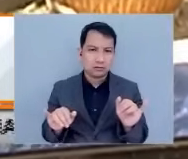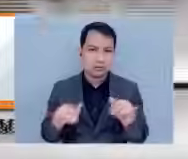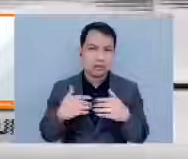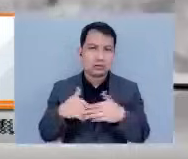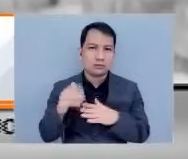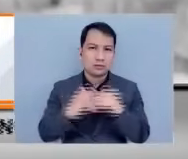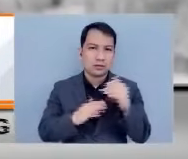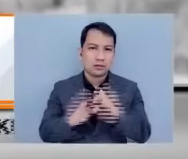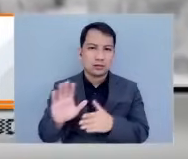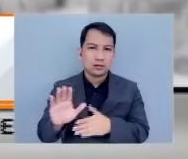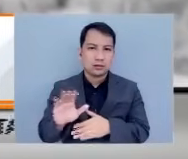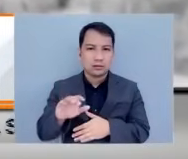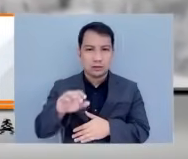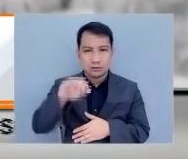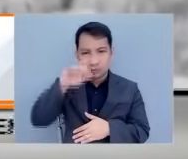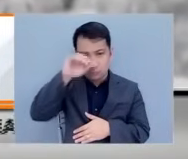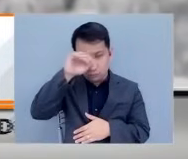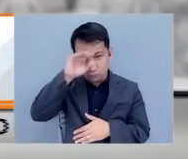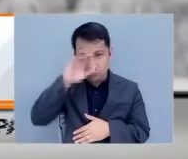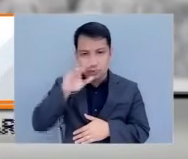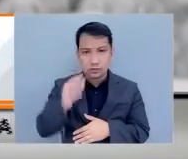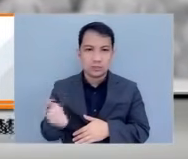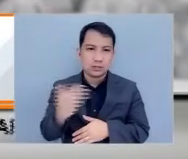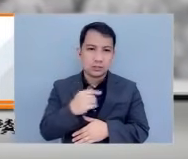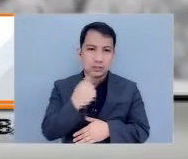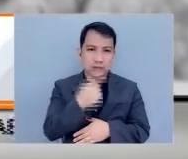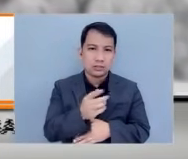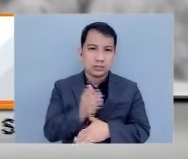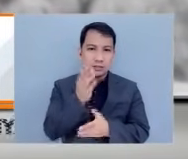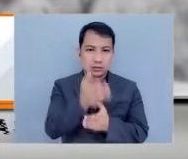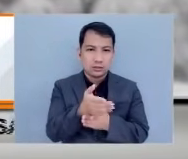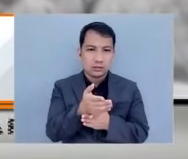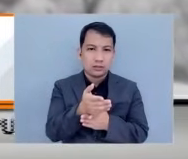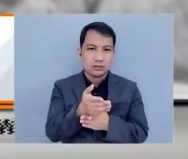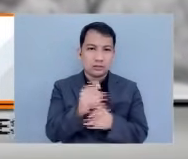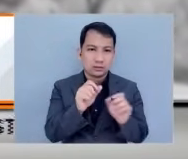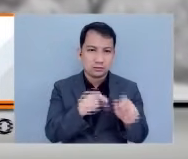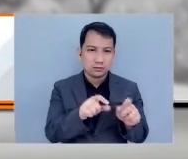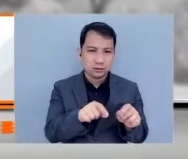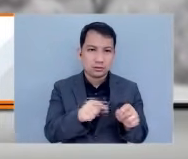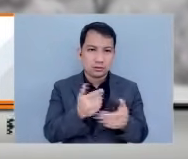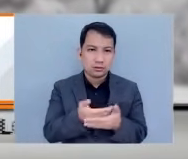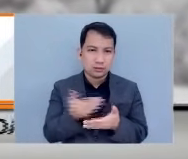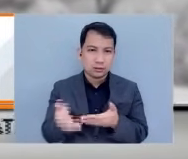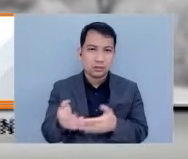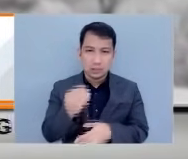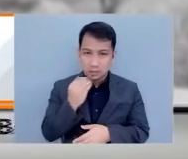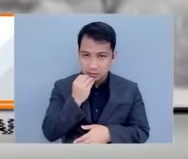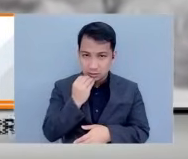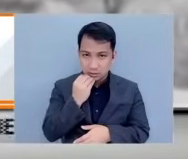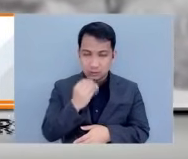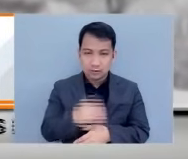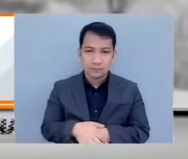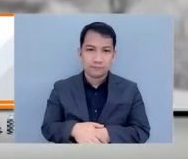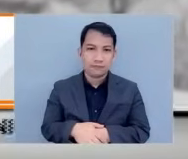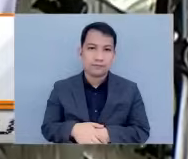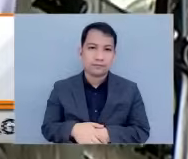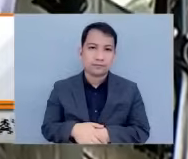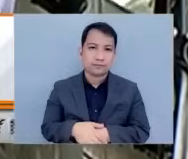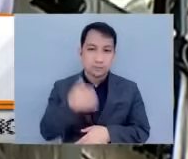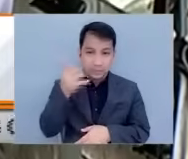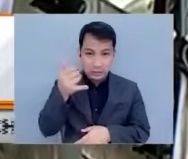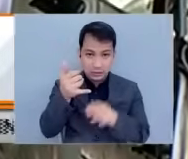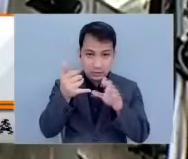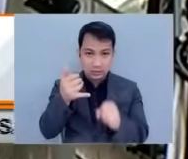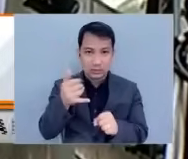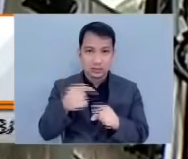matanda. Hanggang sa mag-iya ang babae na pumunta sa convenience store para ibilis sila ng pagkain, bagay na nakuna ng CCTV. Pero muli